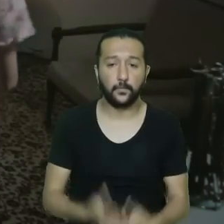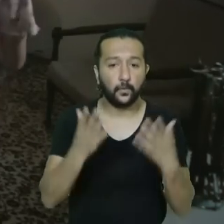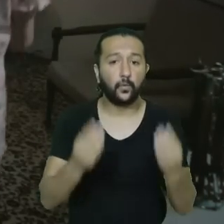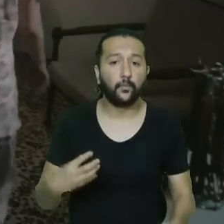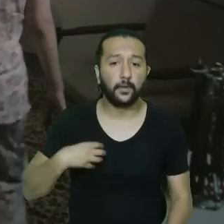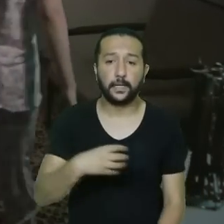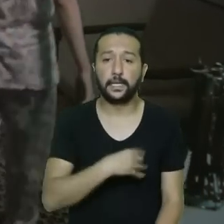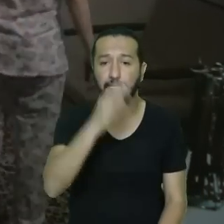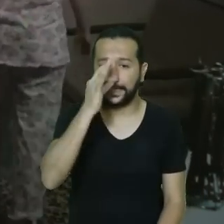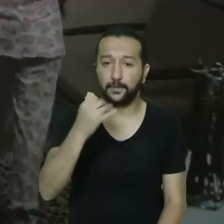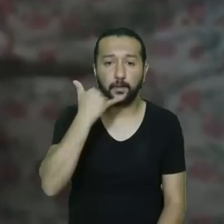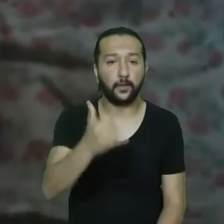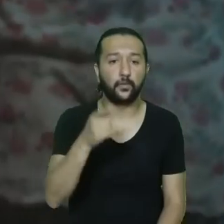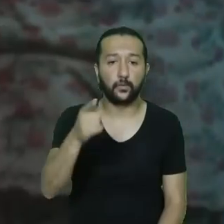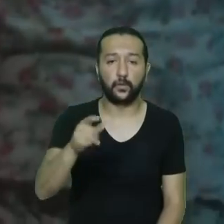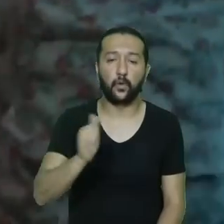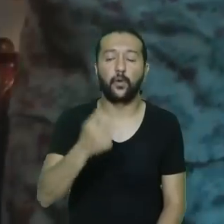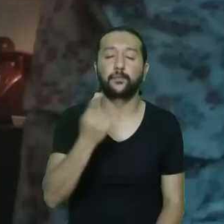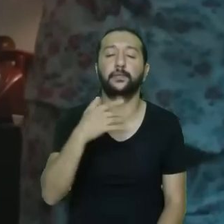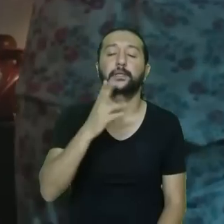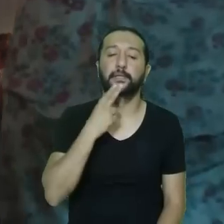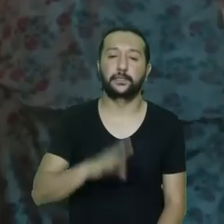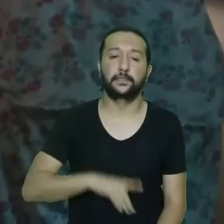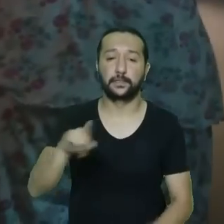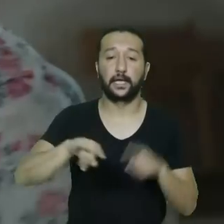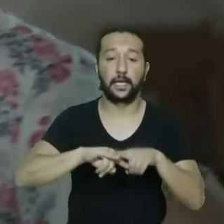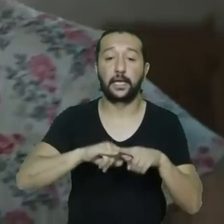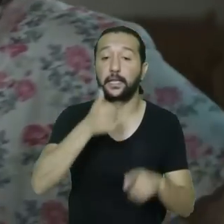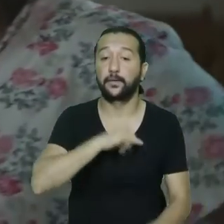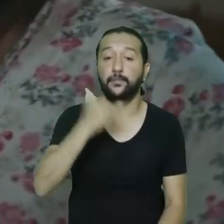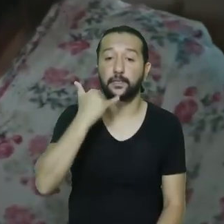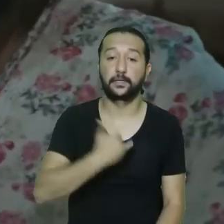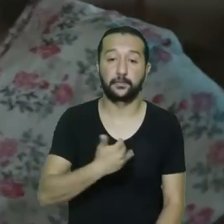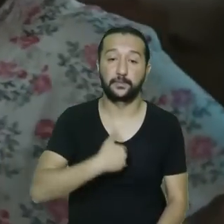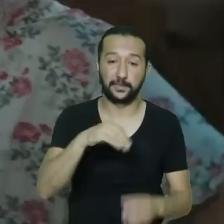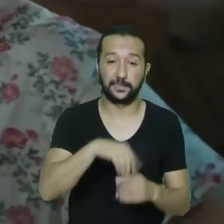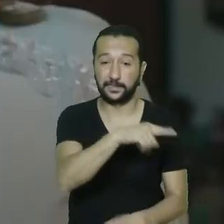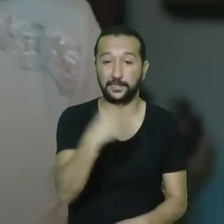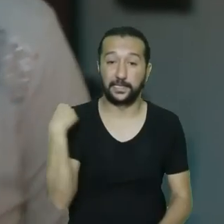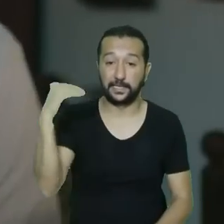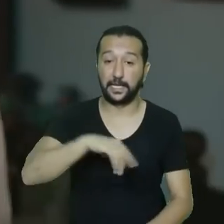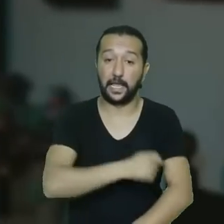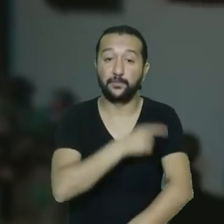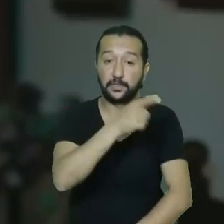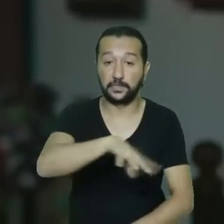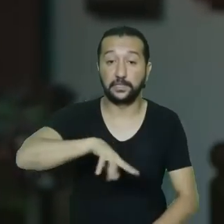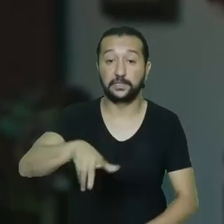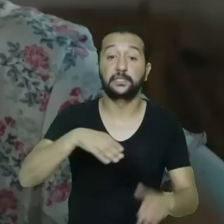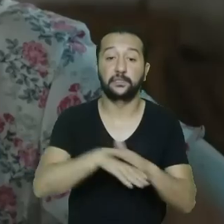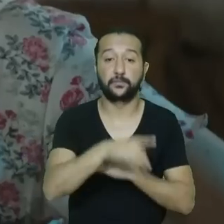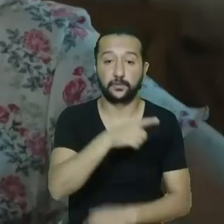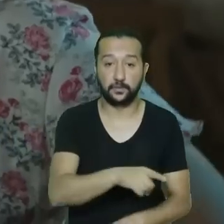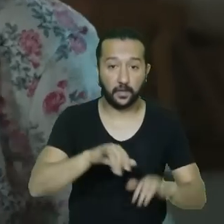Hayırdır anne kimmiş arayan? Önemli bir şey değilmiş kızım. Hayati abin aradı. Bizim yeni gelen Almancılığın evine hırsız